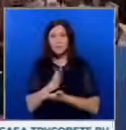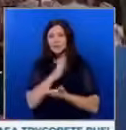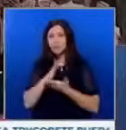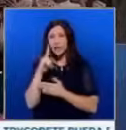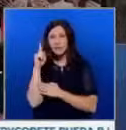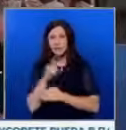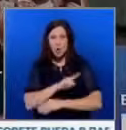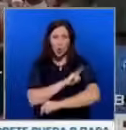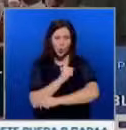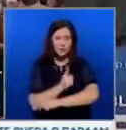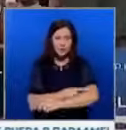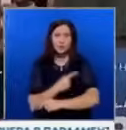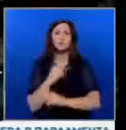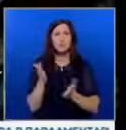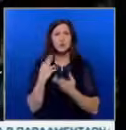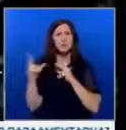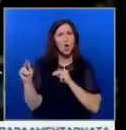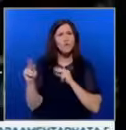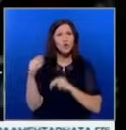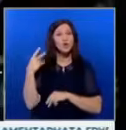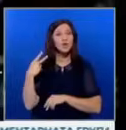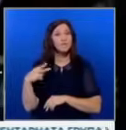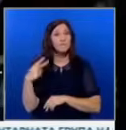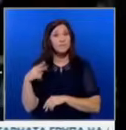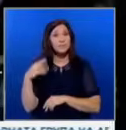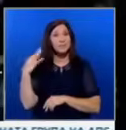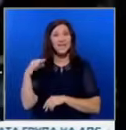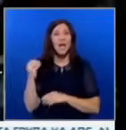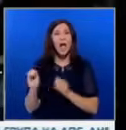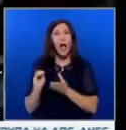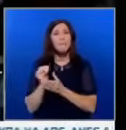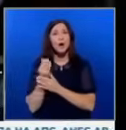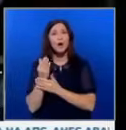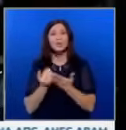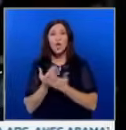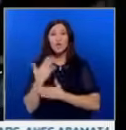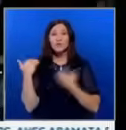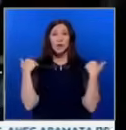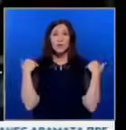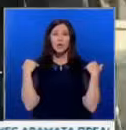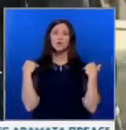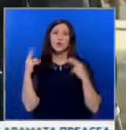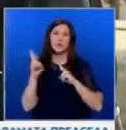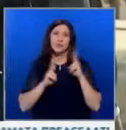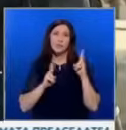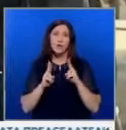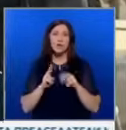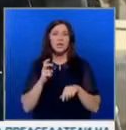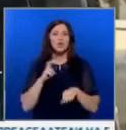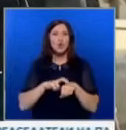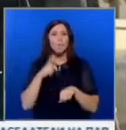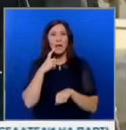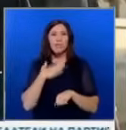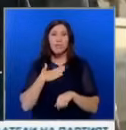последните дни усилено се заговори, че вицепрезидента Камала Харис ще бъде новата кандидатура на демократите. Джо Байден